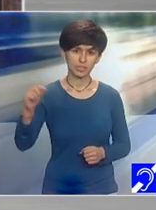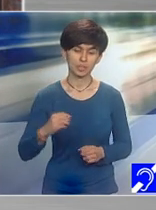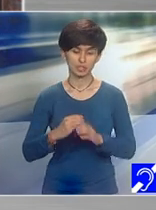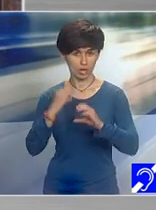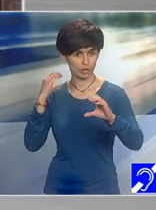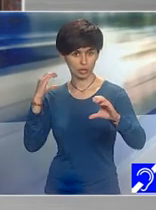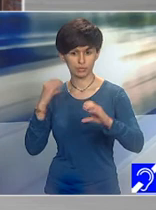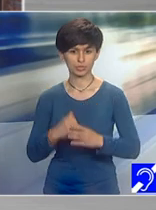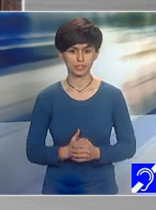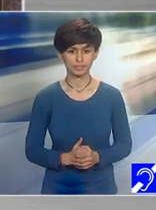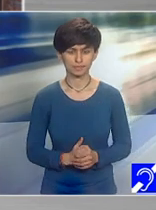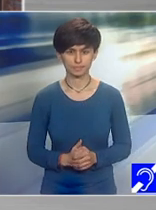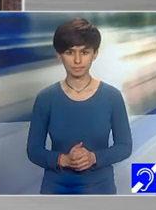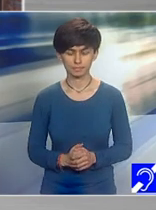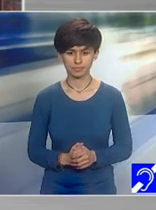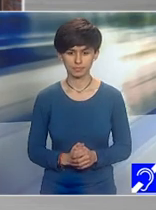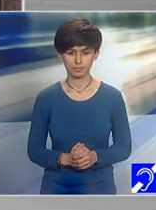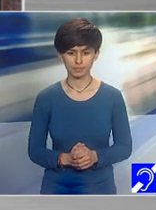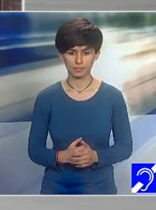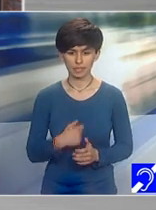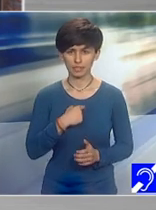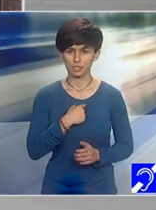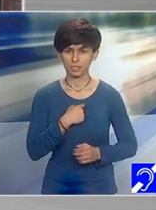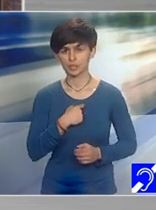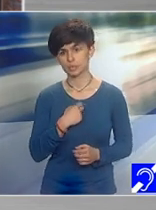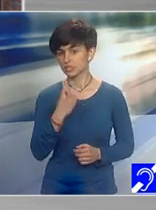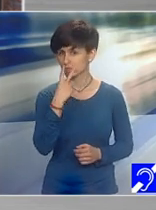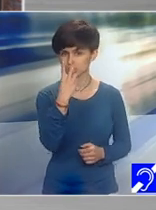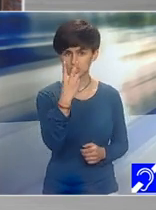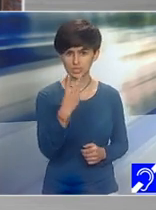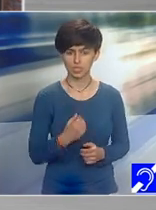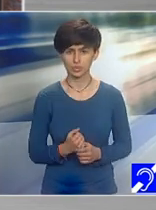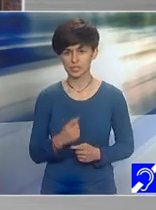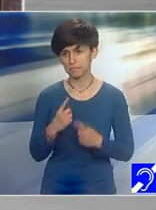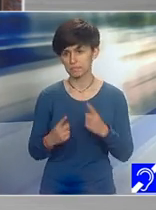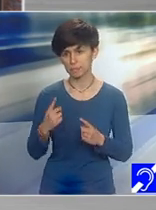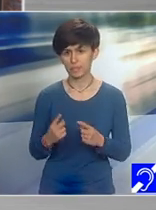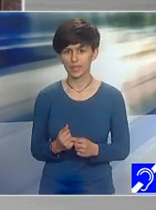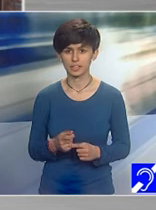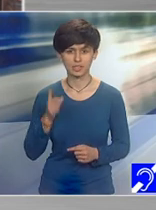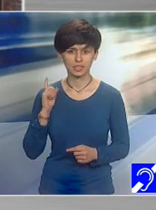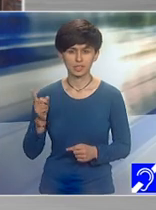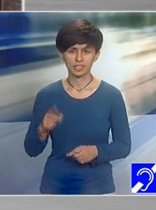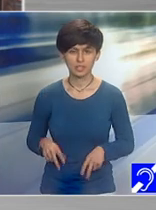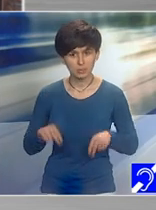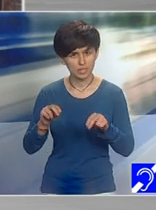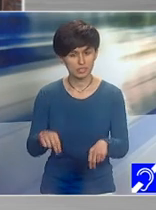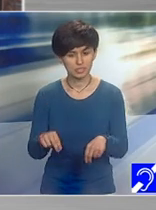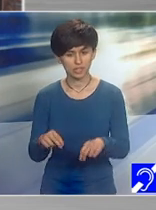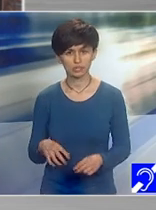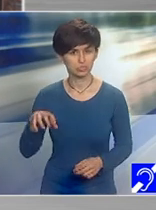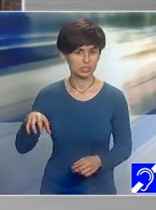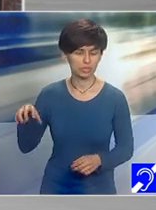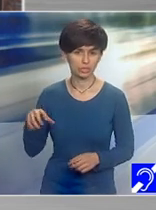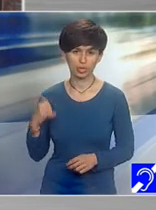la locul unde ai parcat mașina și poți să te orientezi. Am de ajuns, spre exemplu, pe clinicilor. Am venit cu autobuzul în centru,